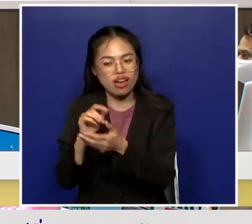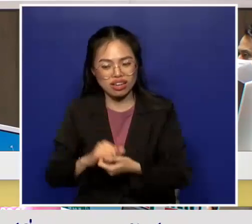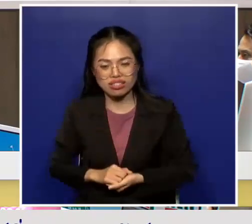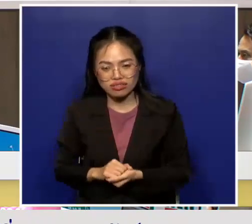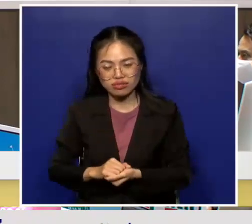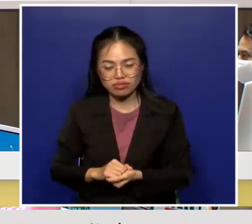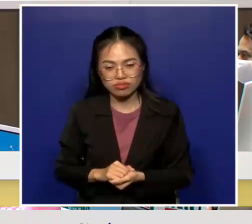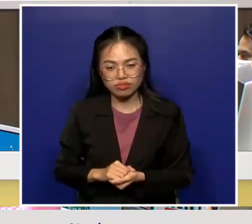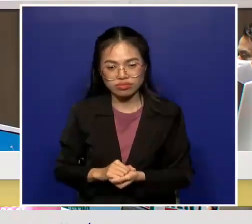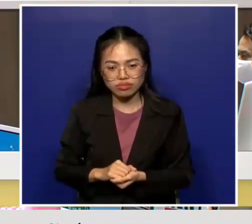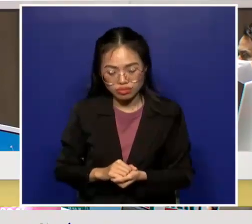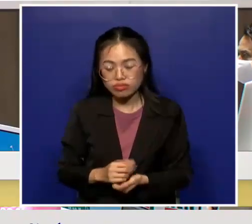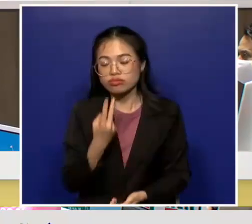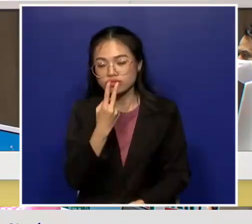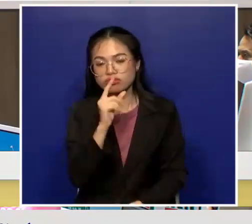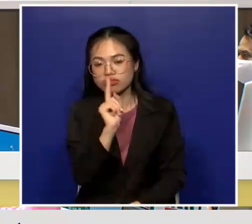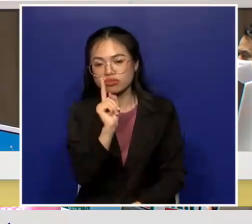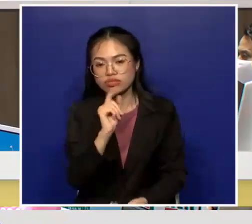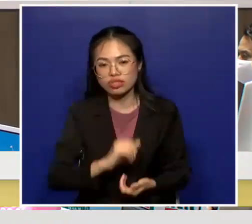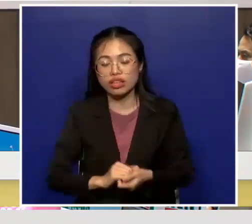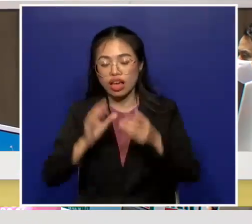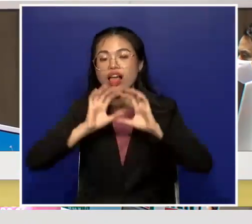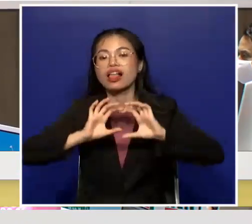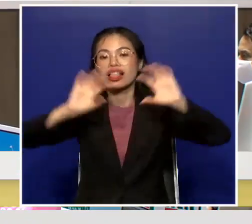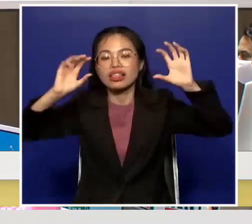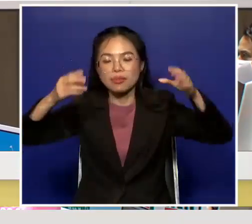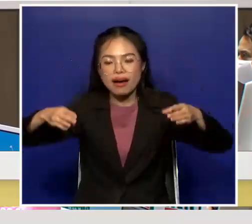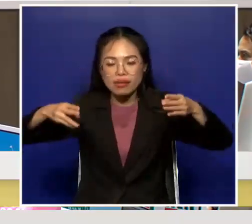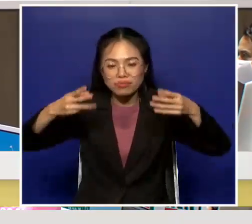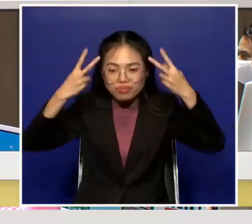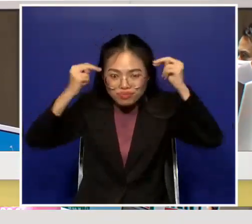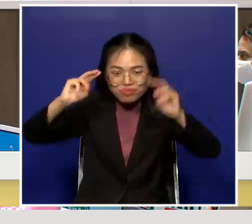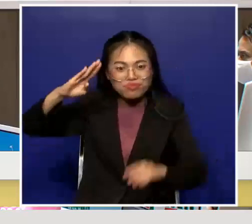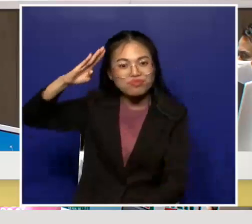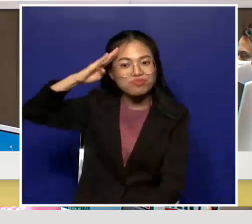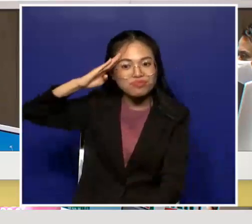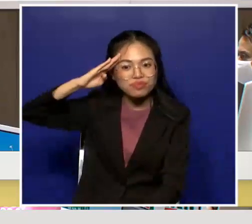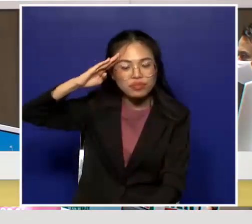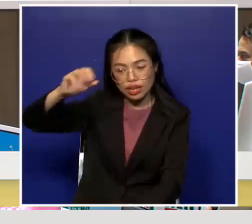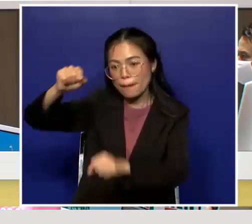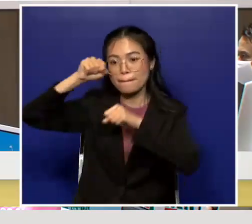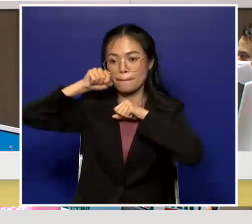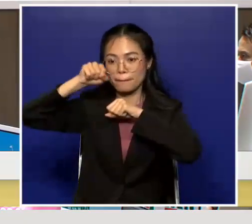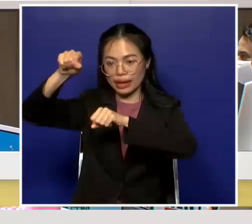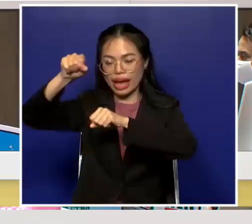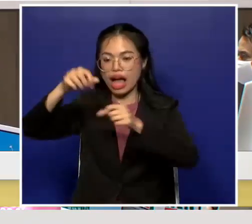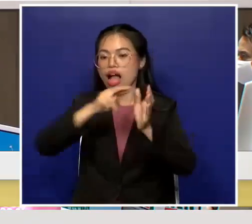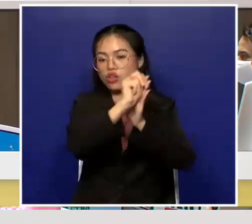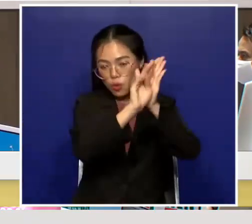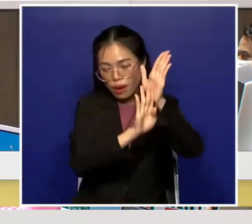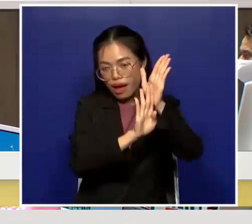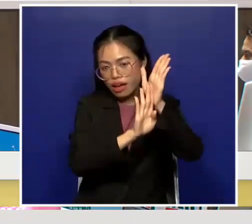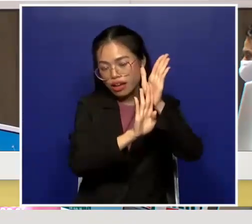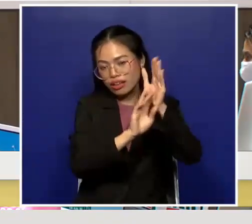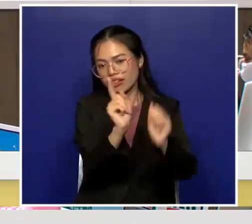ไงท่านมาดูนะครับรัฐบาลประยุทธ์ประกาศว่าโอ้เดี๋ยวเราจะมีนโยบายนะเรียกว่า